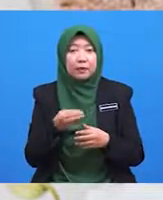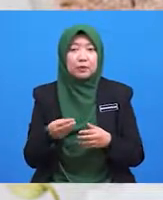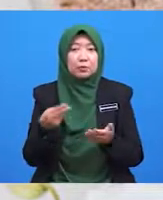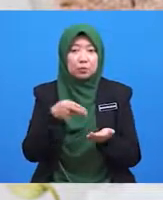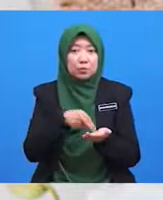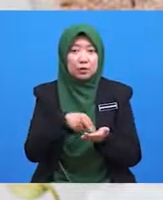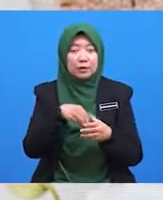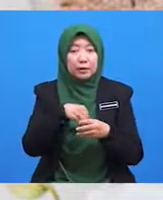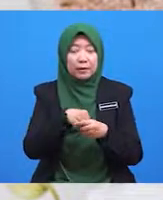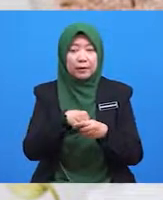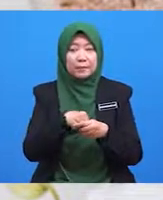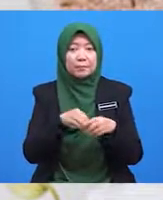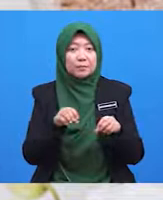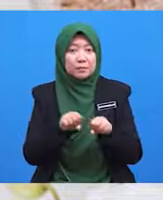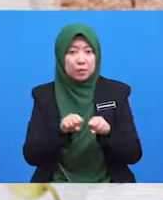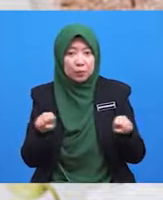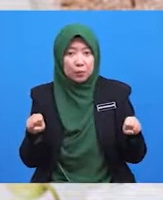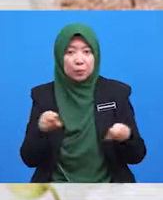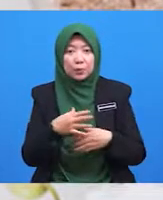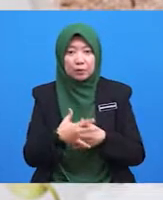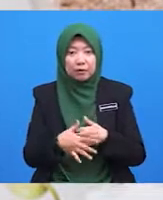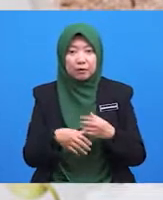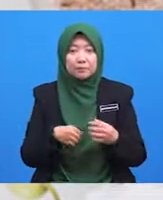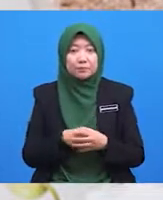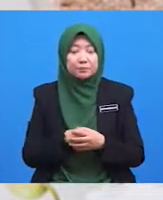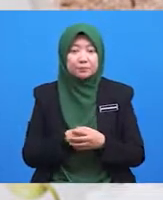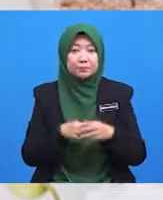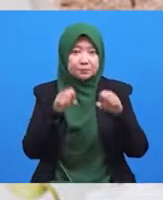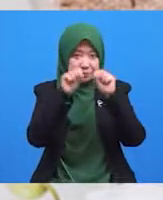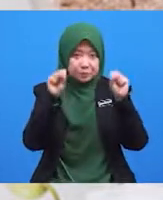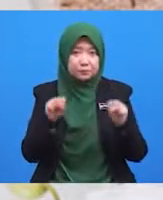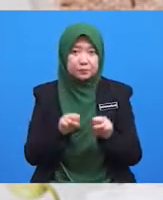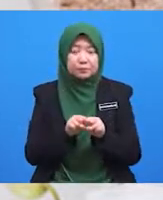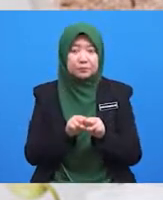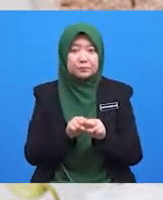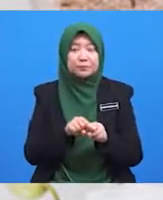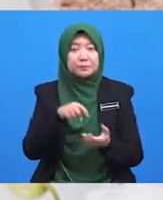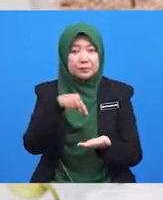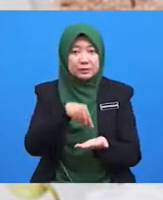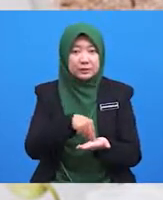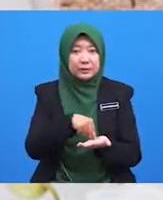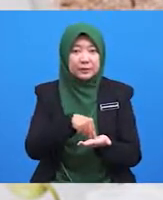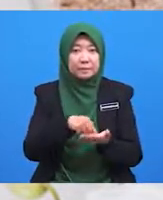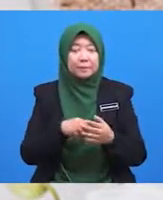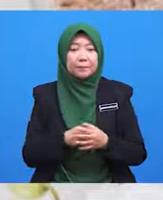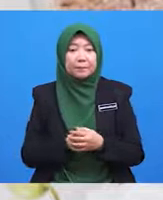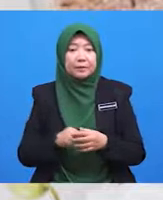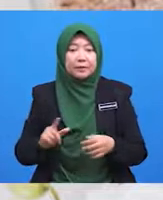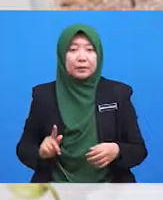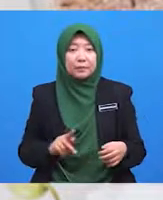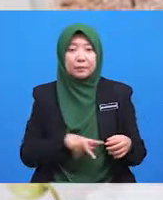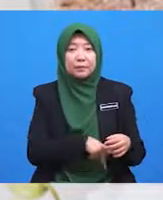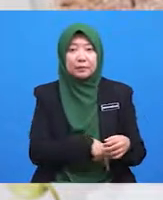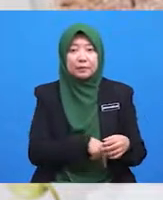sebagai penyokong kepada sistem vena. Sistem limfatik terdiri daripada limfa